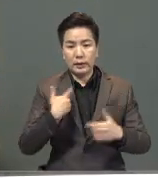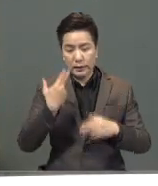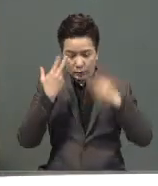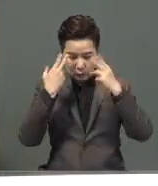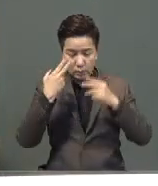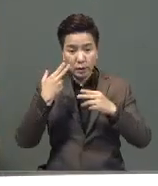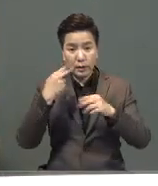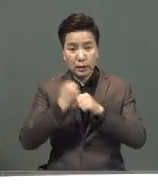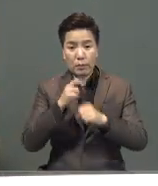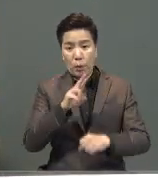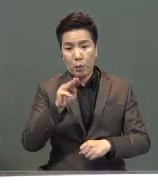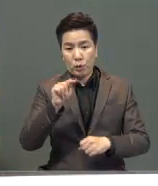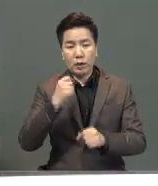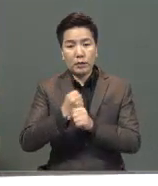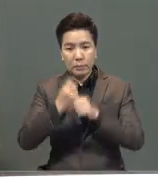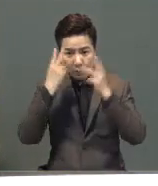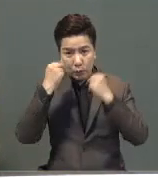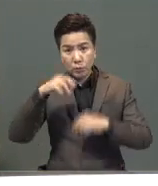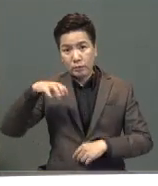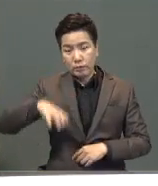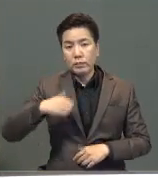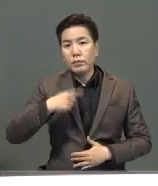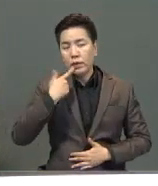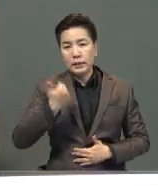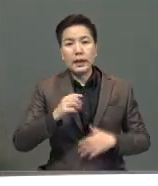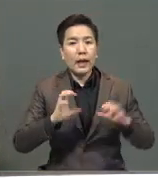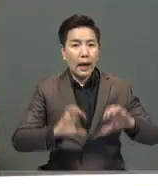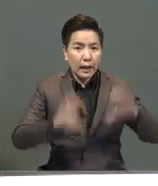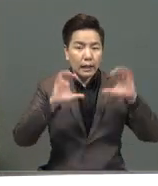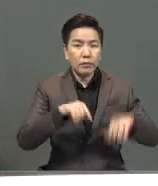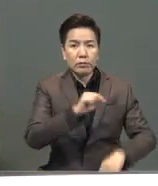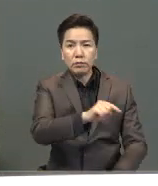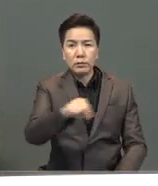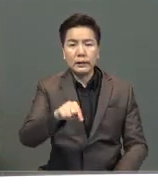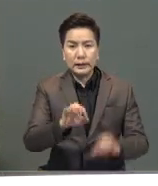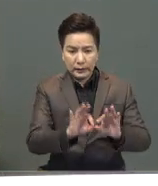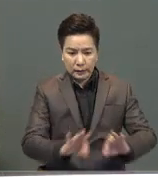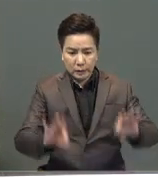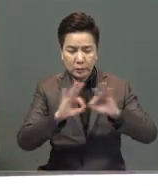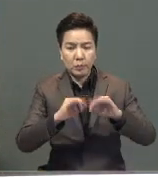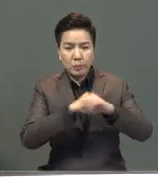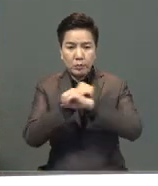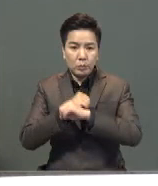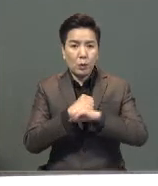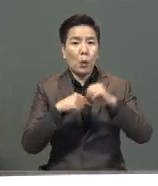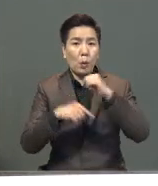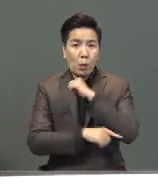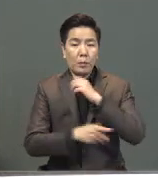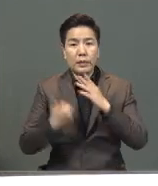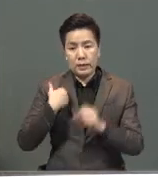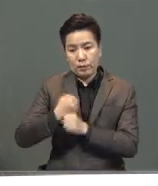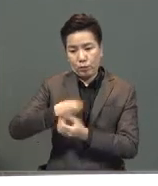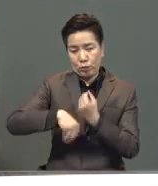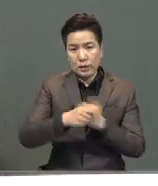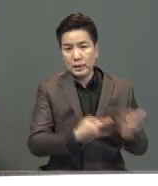มีประจำสำนักนายกรัฐมนตรีบอกอีกนะครับว่าข้าราชการทุกหน่วยงานเนี่ยถือเป็นหัวใจสำคัญในการป้องกันการทุจริตนะว่าจะมีภาค